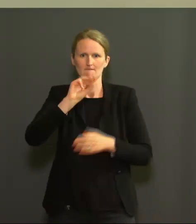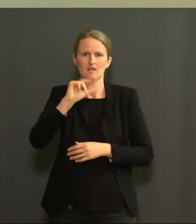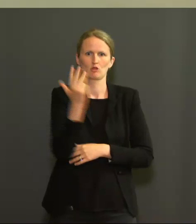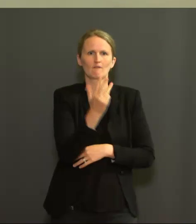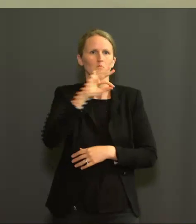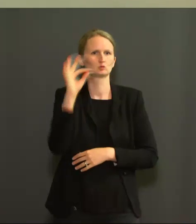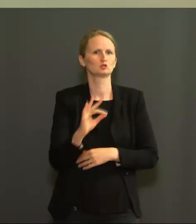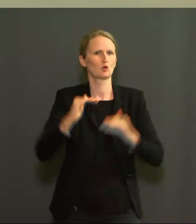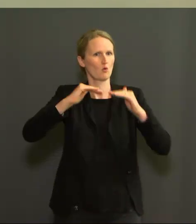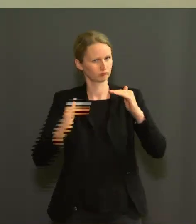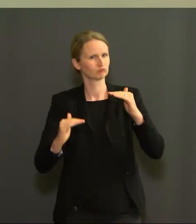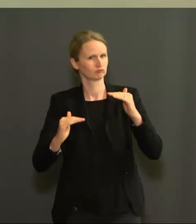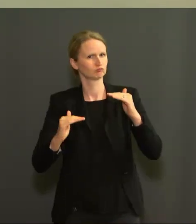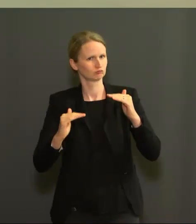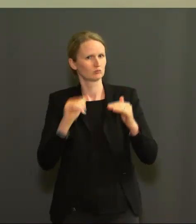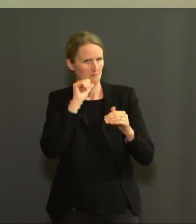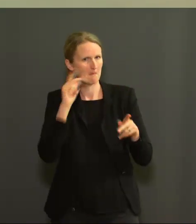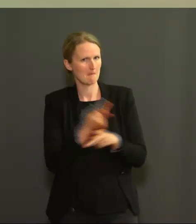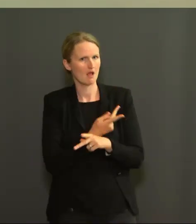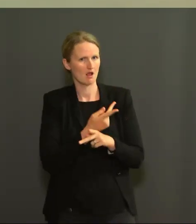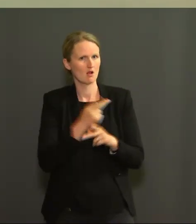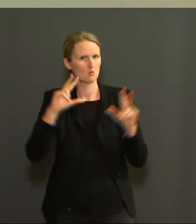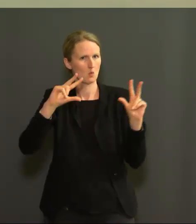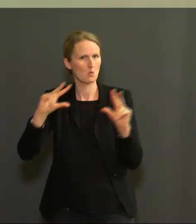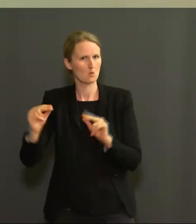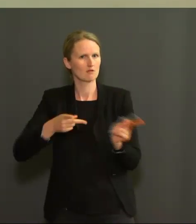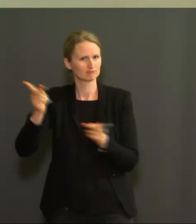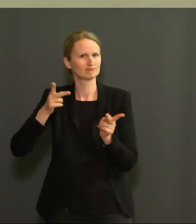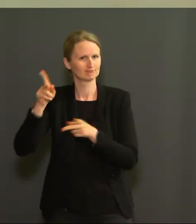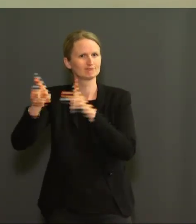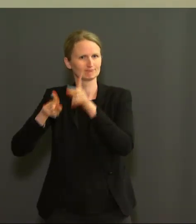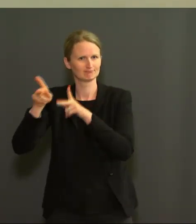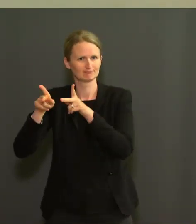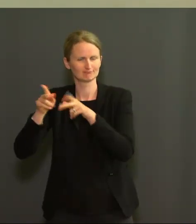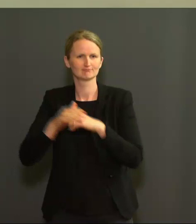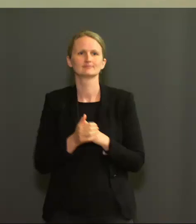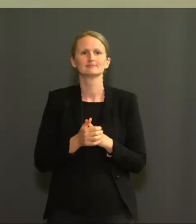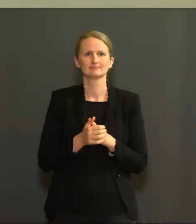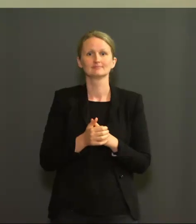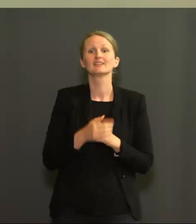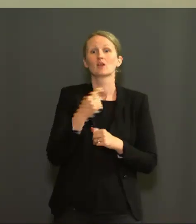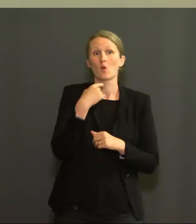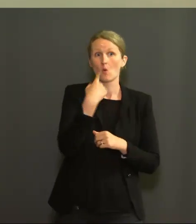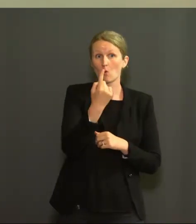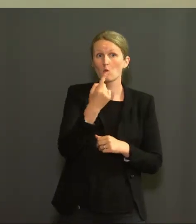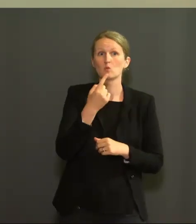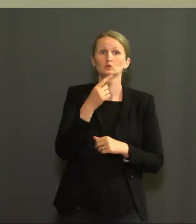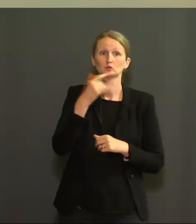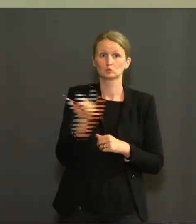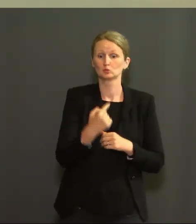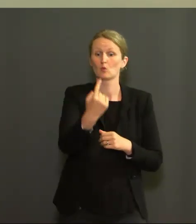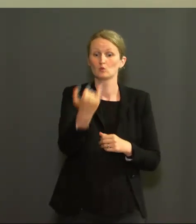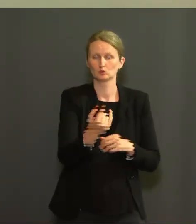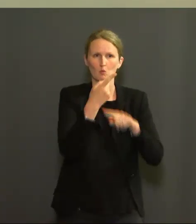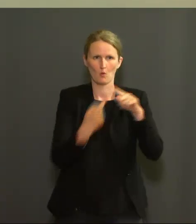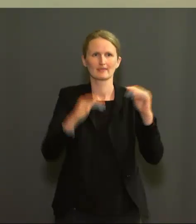une diminution de moitié tous les 11 jours la semaine passée, alors que maintenant, elle est tous les 14 jours.